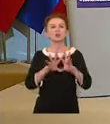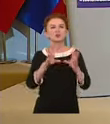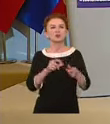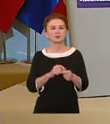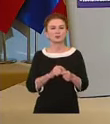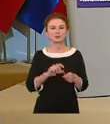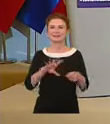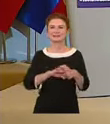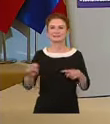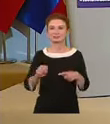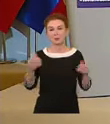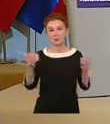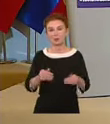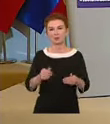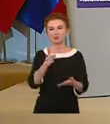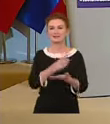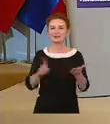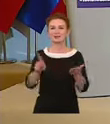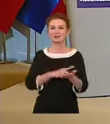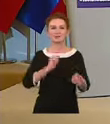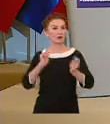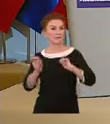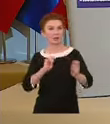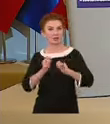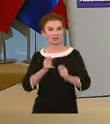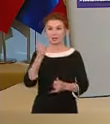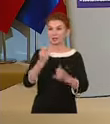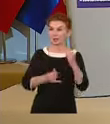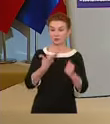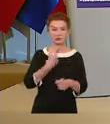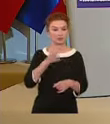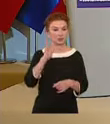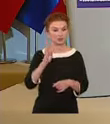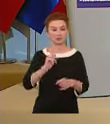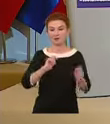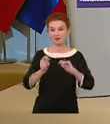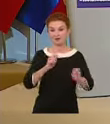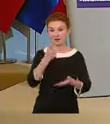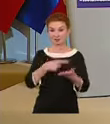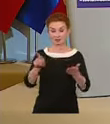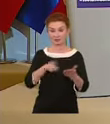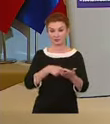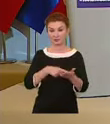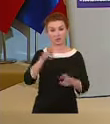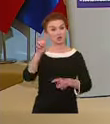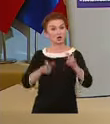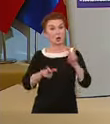zostać zniesione na przykład na wakacje. Jeżeli nie zostaną zniesione na wakacje, to czy branża hotelarska, jak rozumiem, to już część pytania do pana premiera,